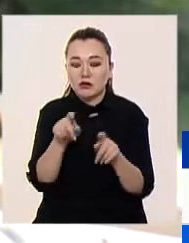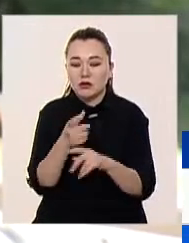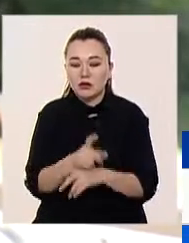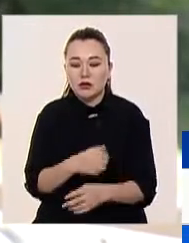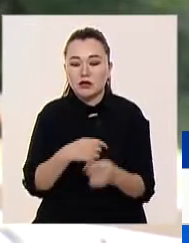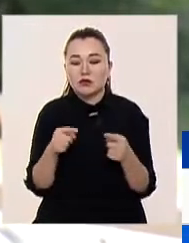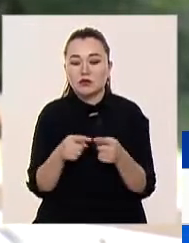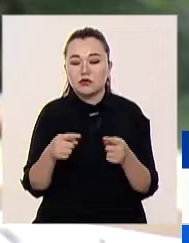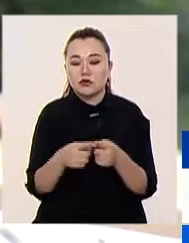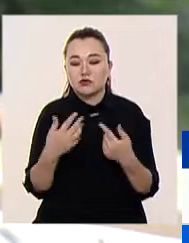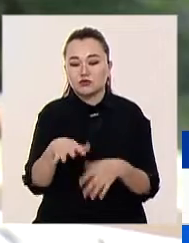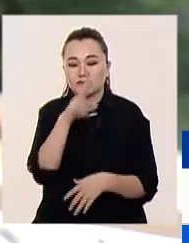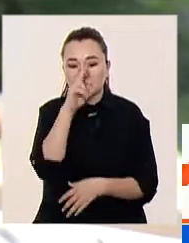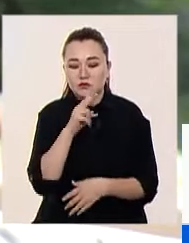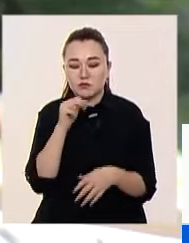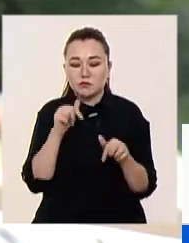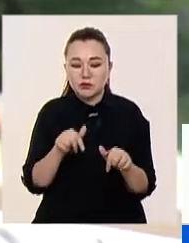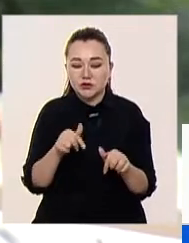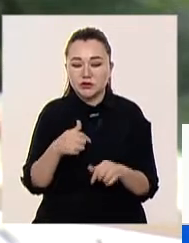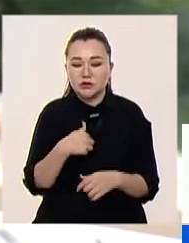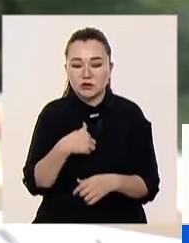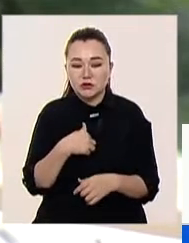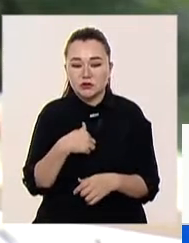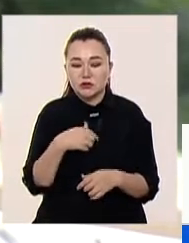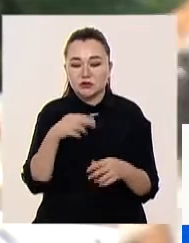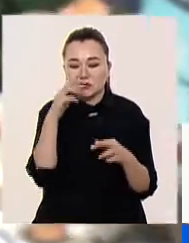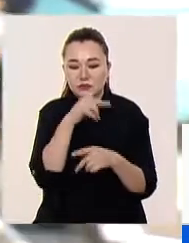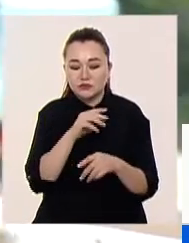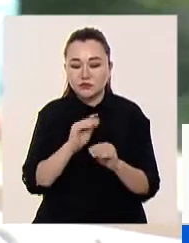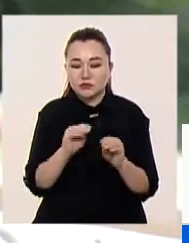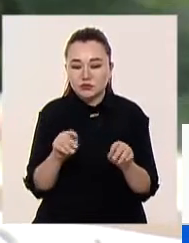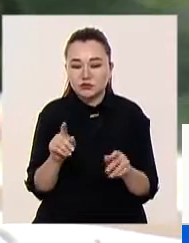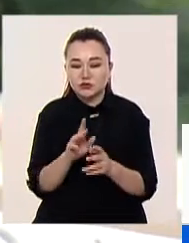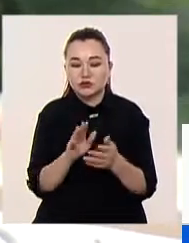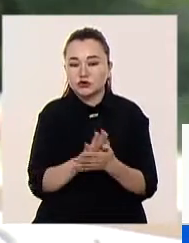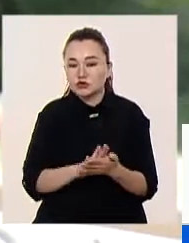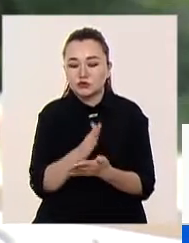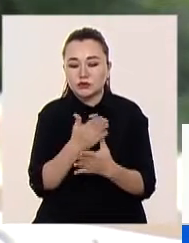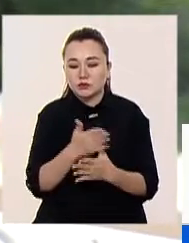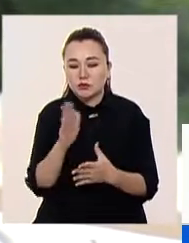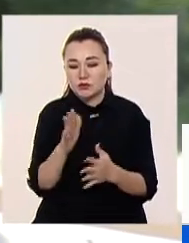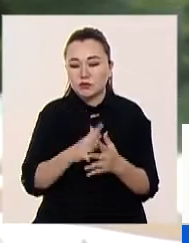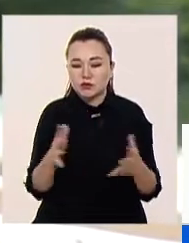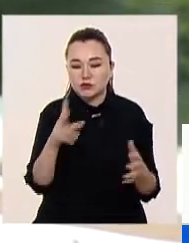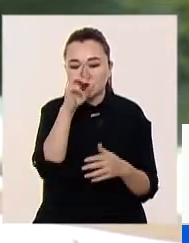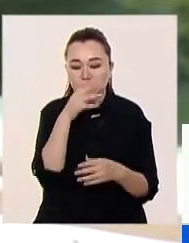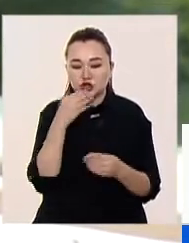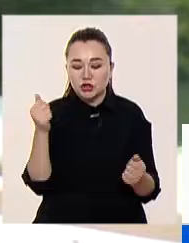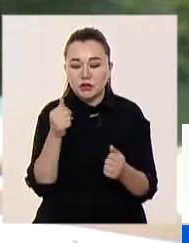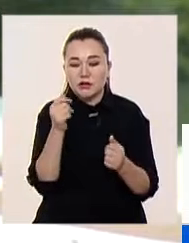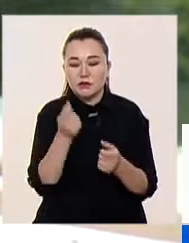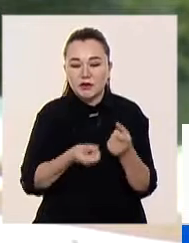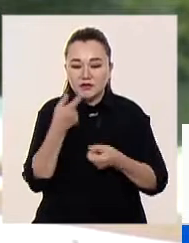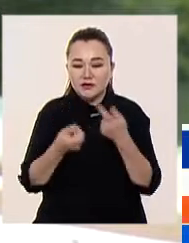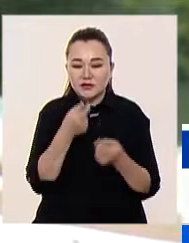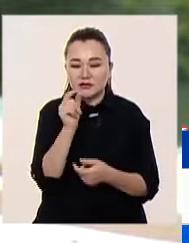я вот уже почти второй месяц, и я их и так травлю, и так вообще ничего не помогает. Большие тараканы исчезают, но появляются маленькие,